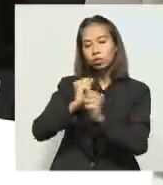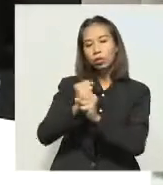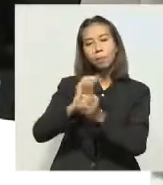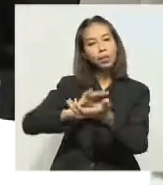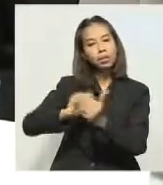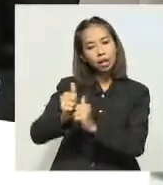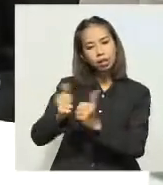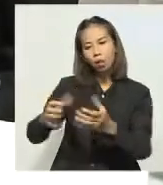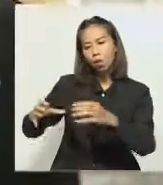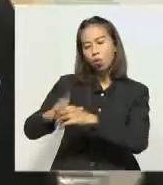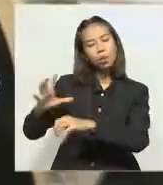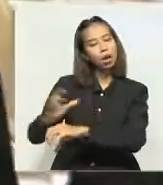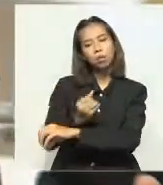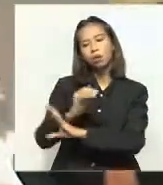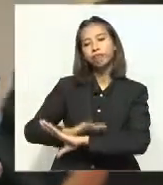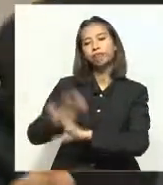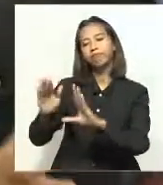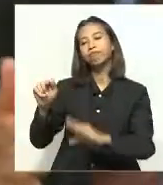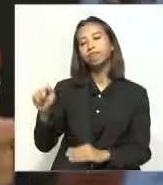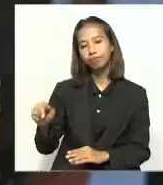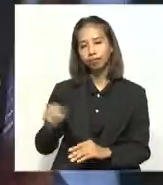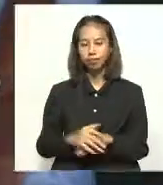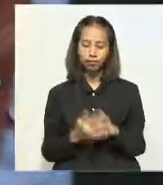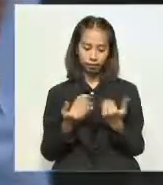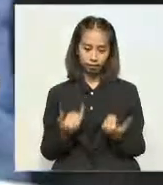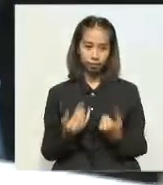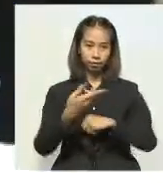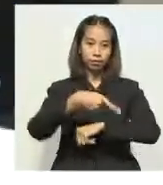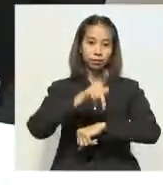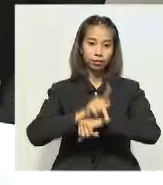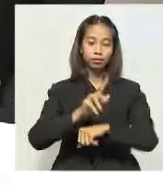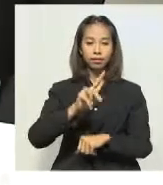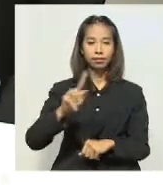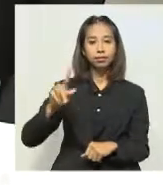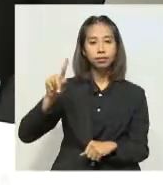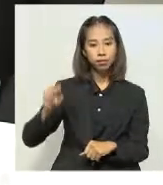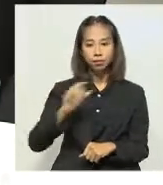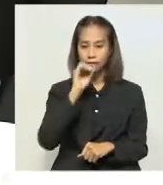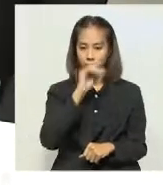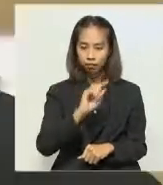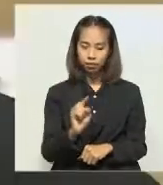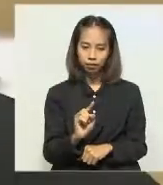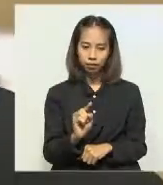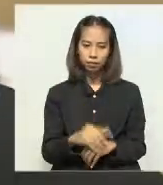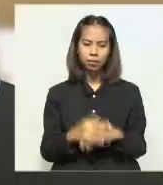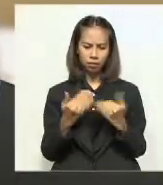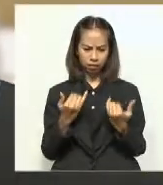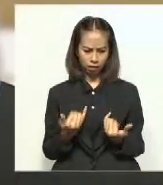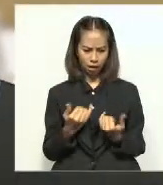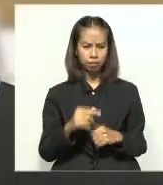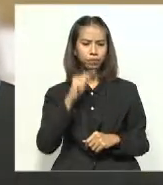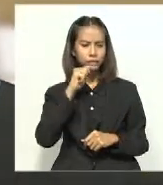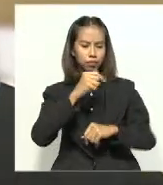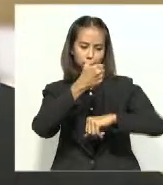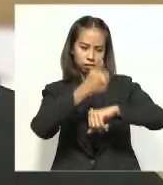ภาพการเป็นพรรคการเมืองทันทีประธานกกต.ยังกล่าวเพิ่มเติมกรณีที่พรรคการเมืองมองว่าคำสั่งคสช.